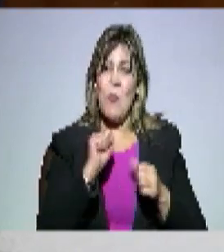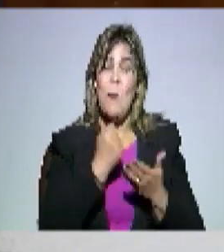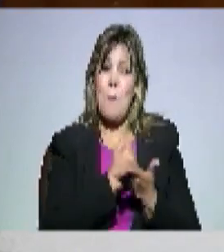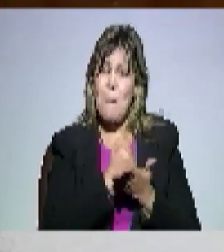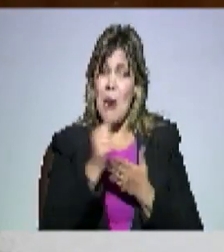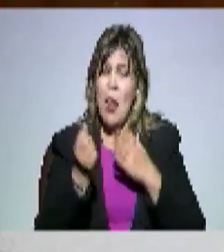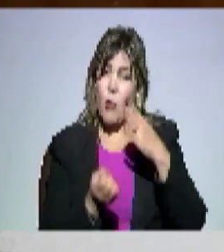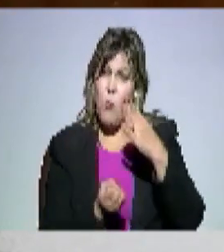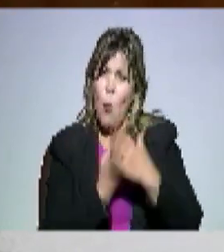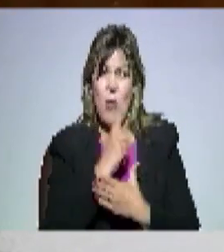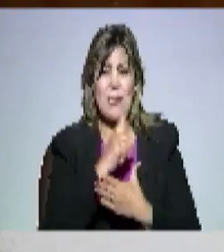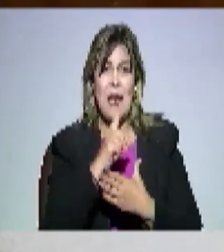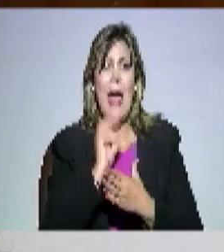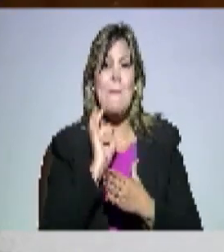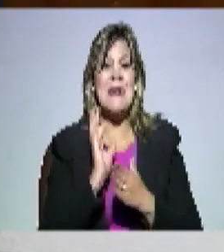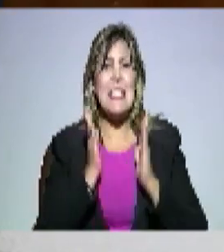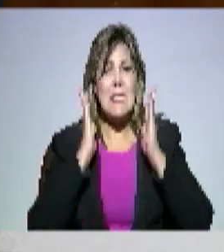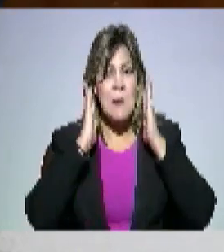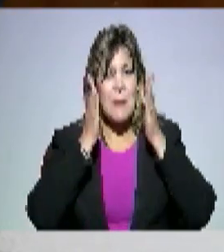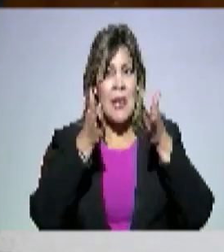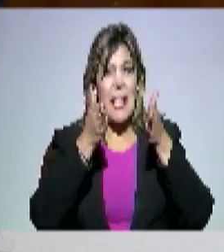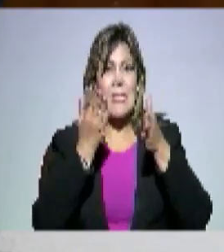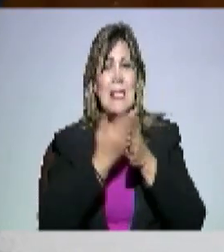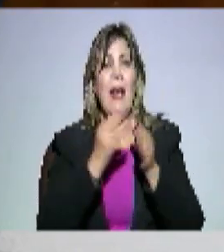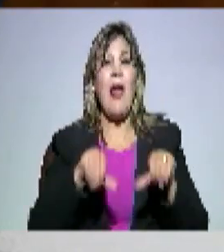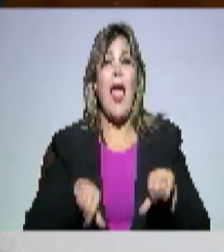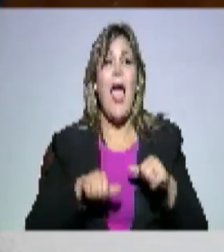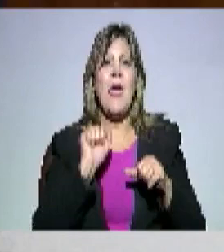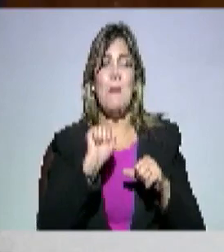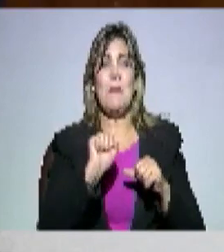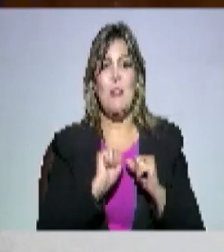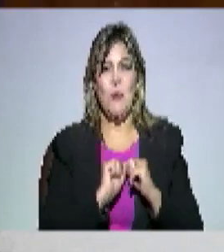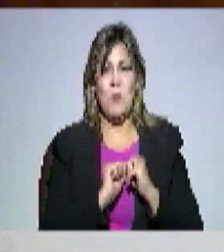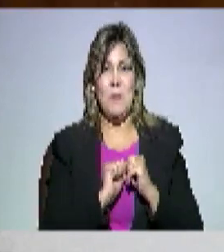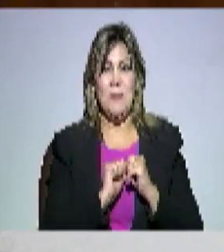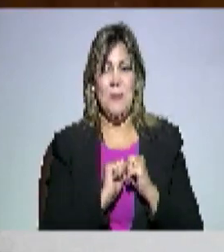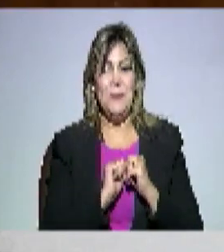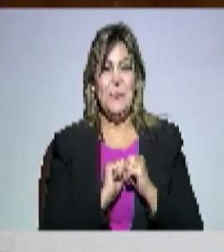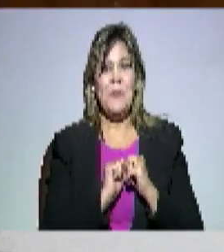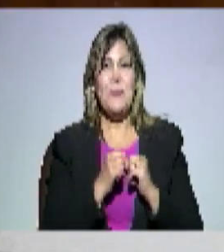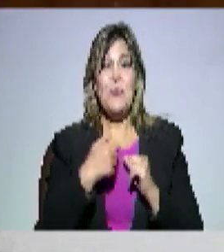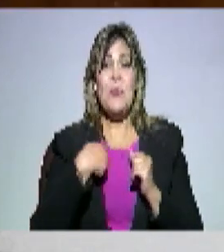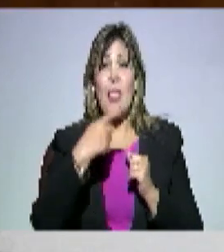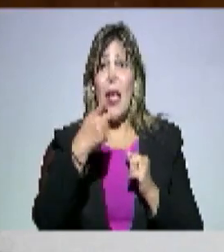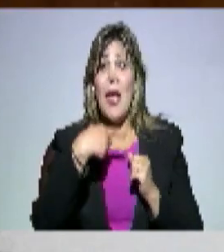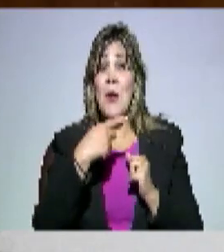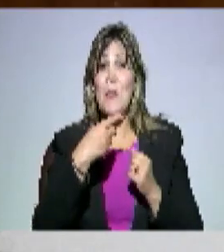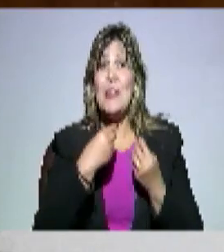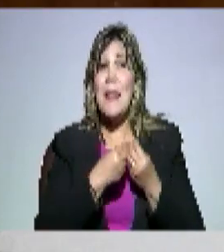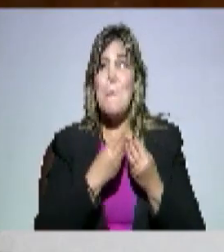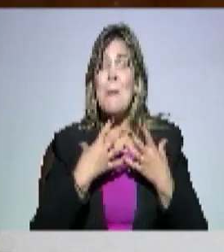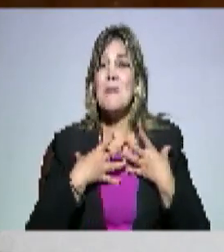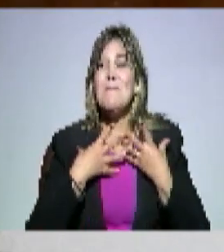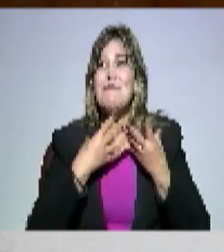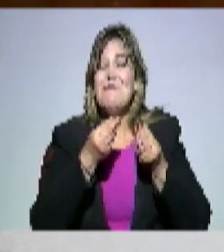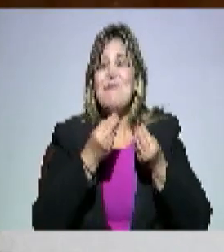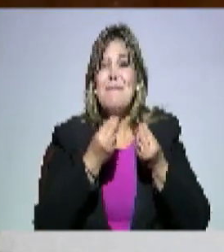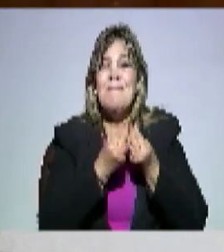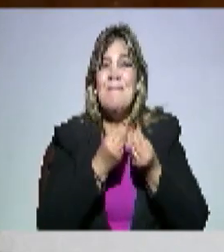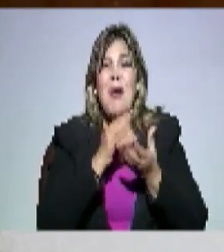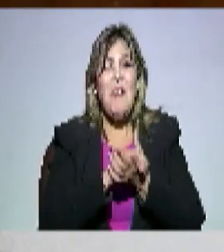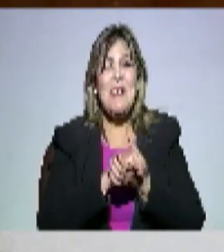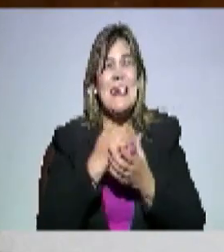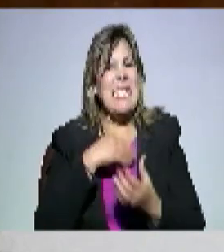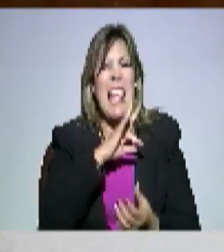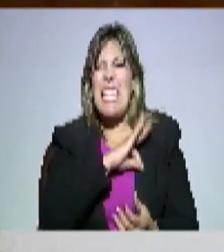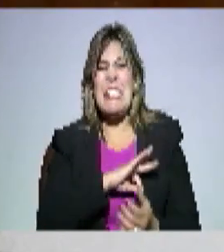الحقيقه التركيز دايما على حياتهم طب انا وانتم لما نصاحب القديسين هناخد ايه